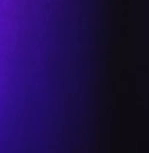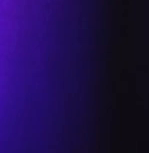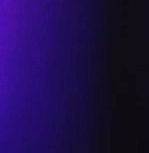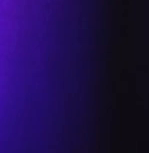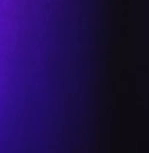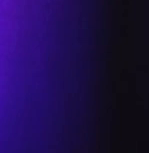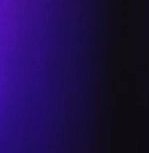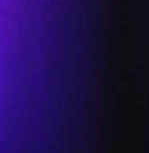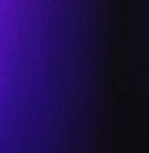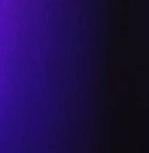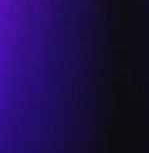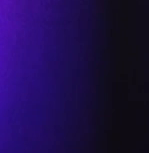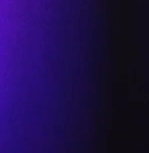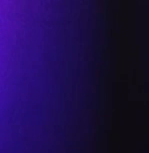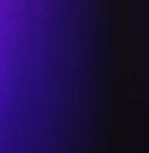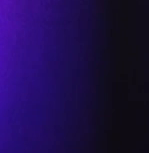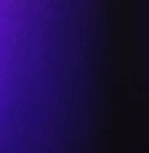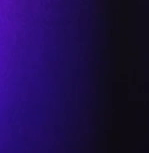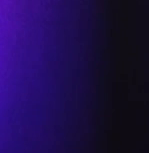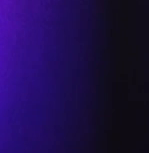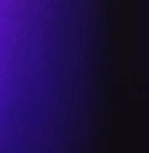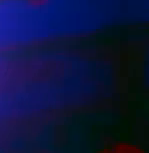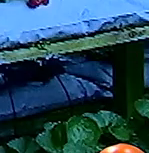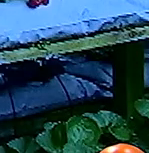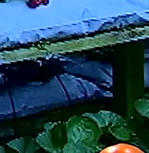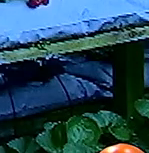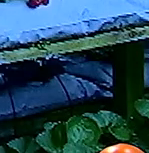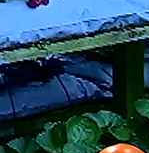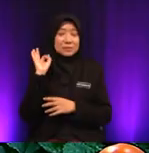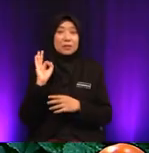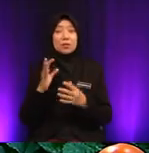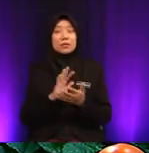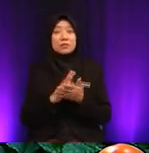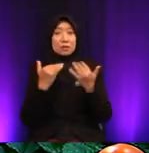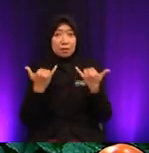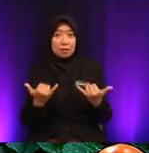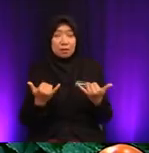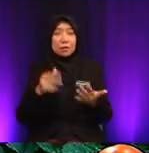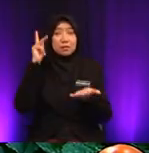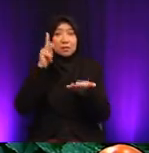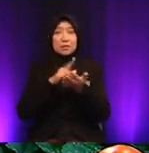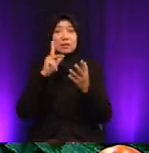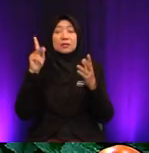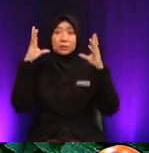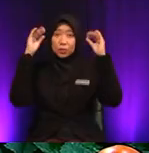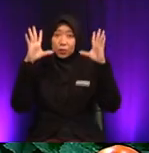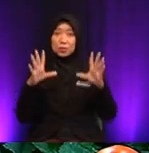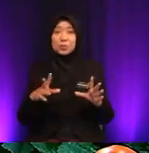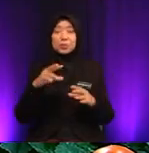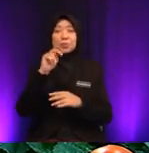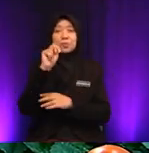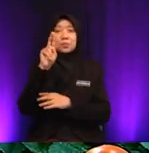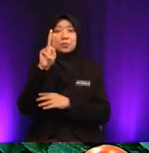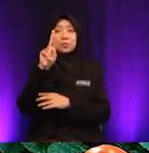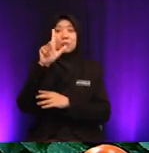Oke itulah dia baik dan sekarang ini perkenalkan guru kita cegunura